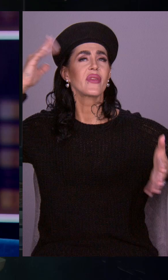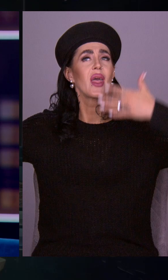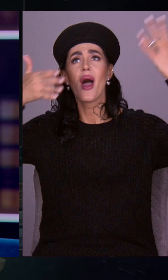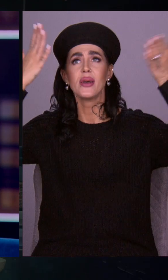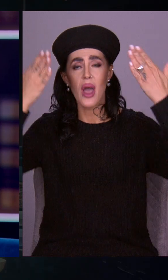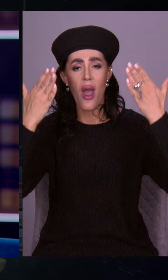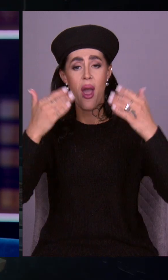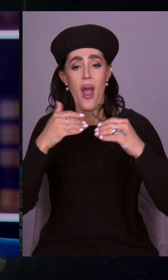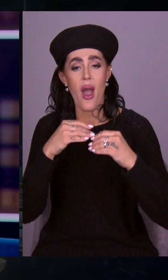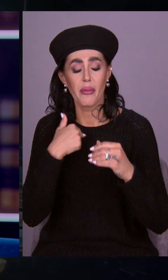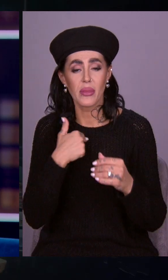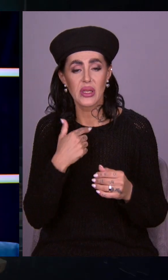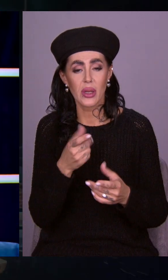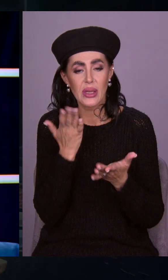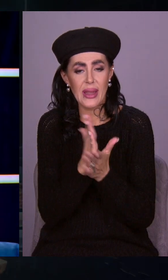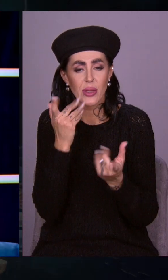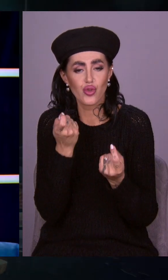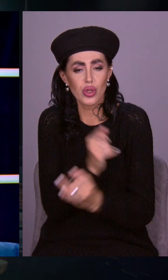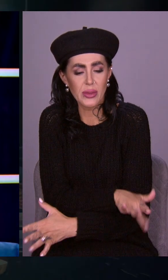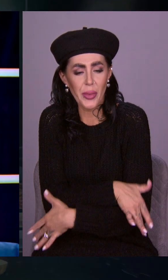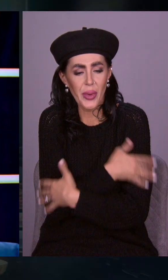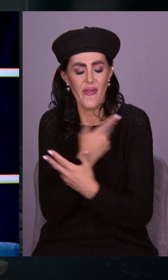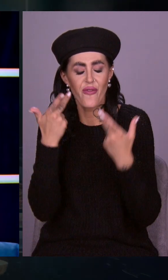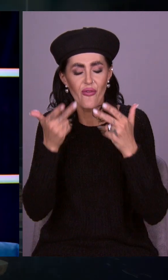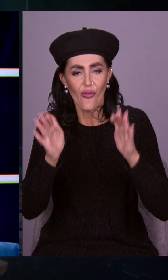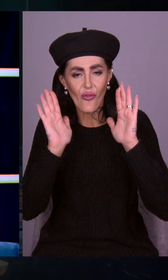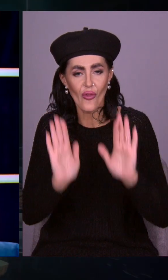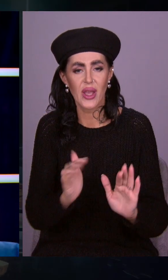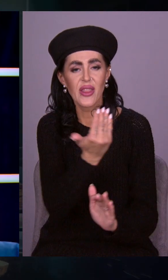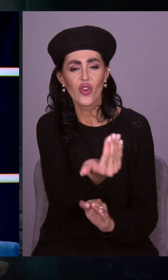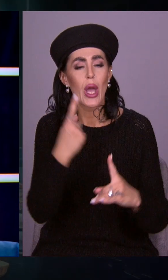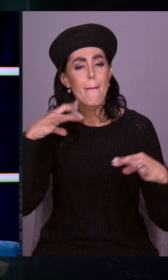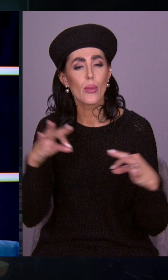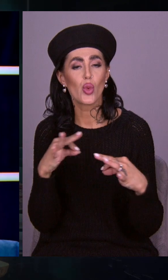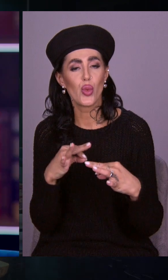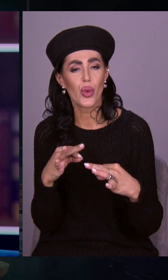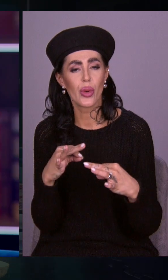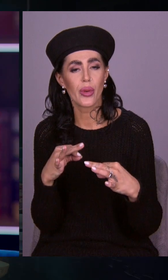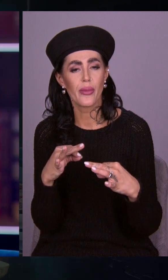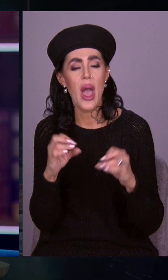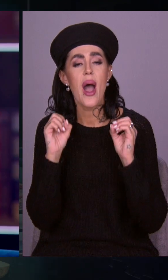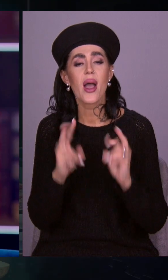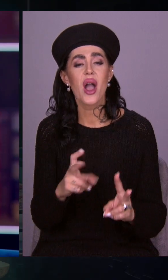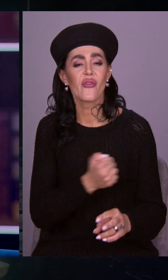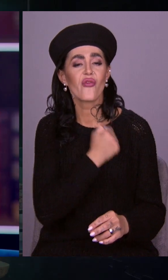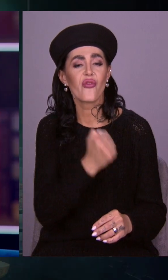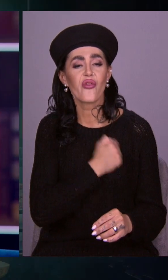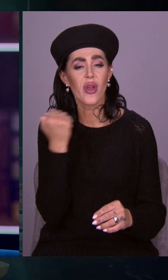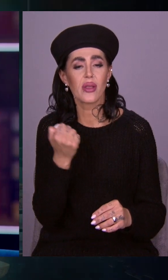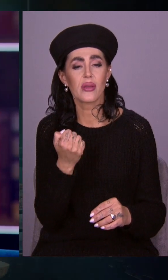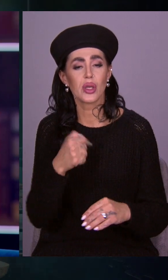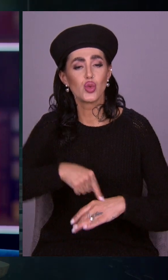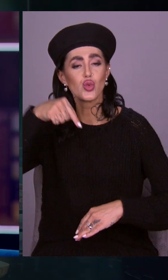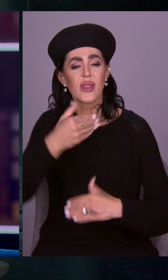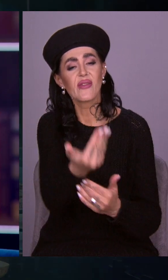і у мене мурахи завжди, я завжди вся в мурахах від твоєї музики. А як її сприймають військові?